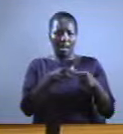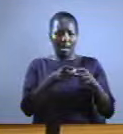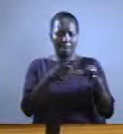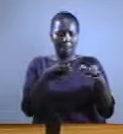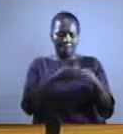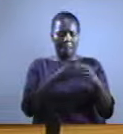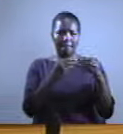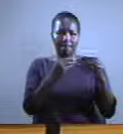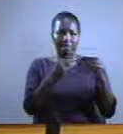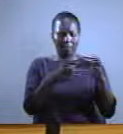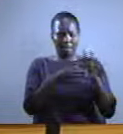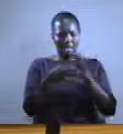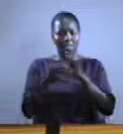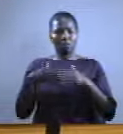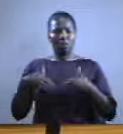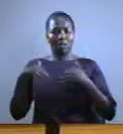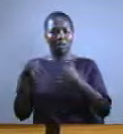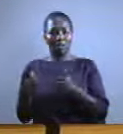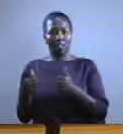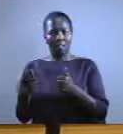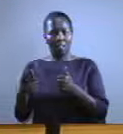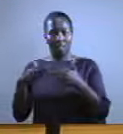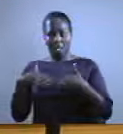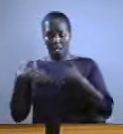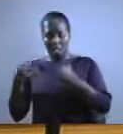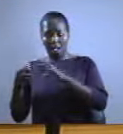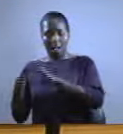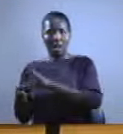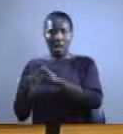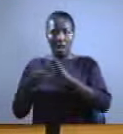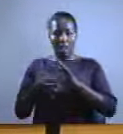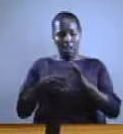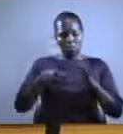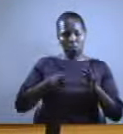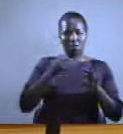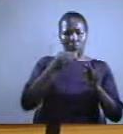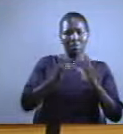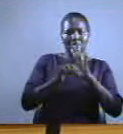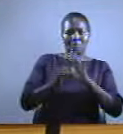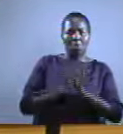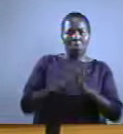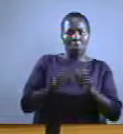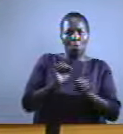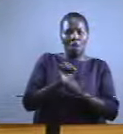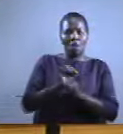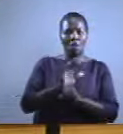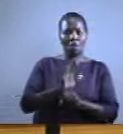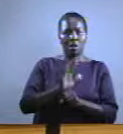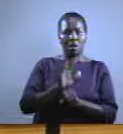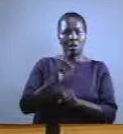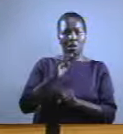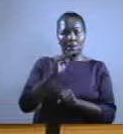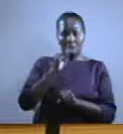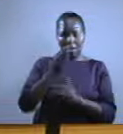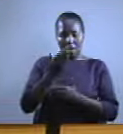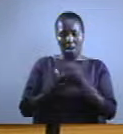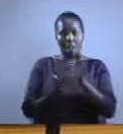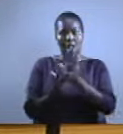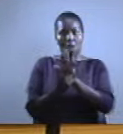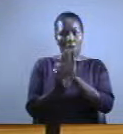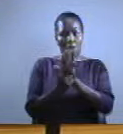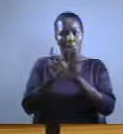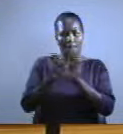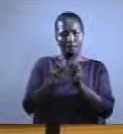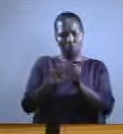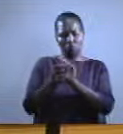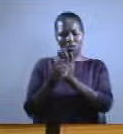gesondheid daarom 'n konkurrente funksie is wat dan sou vereis dat die wetsontwerp as artikel 76 geklassifiseer